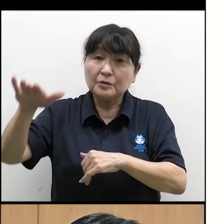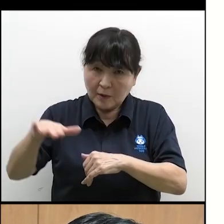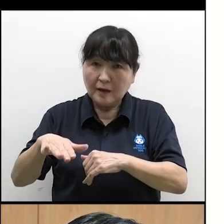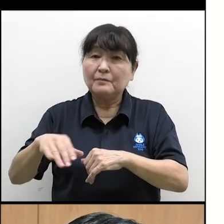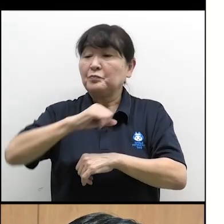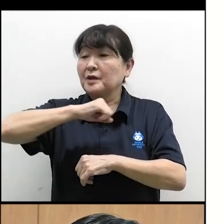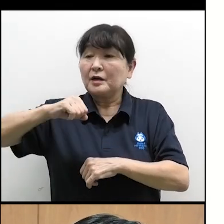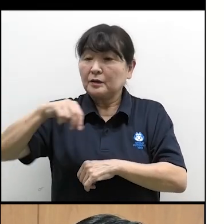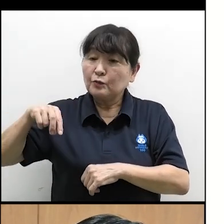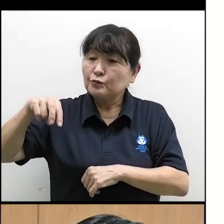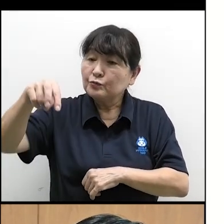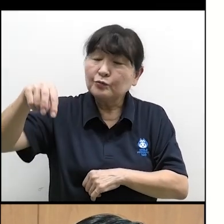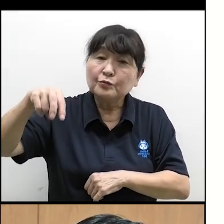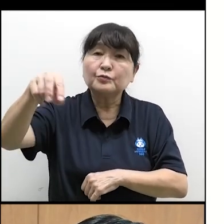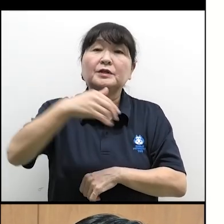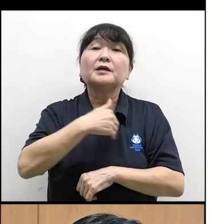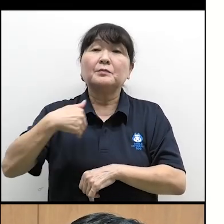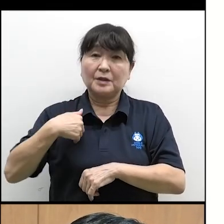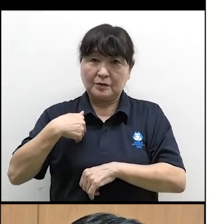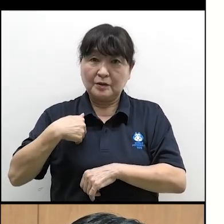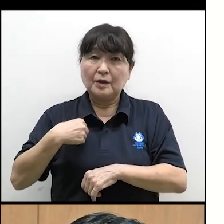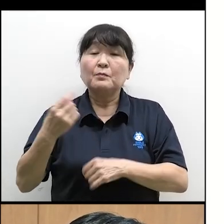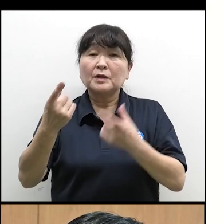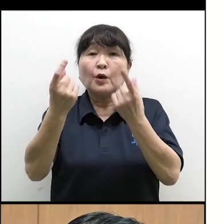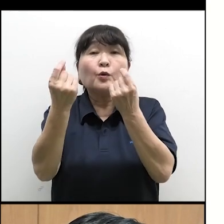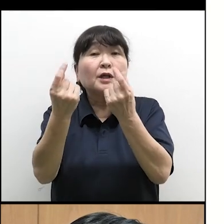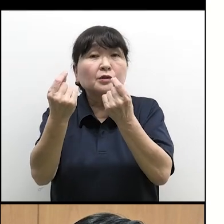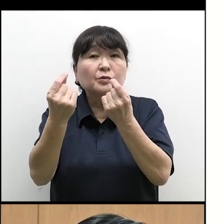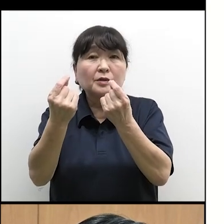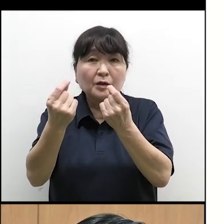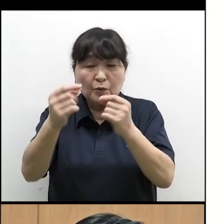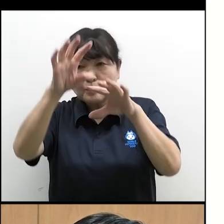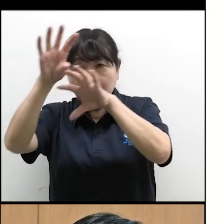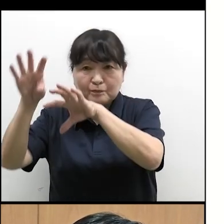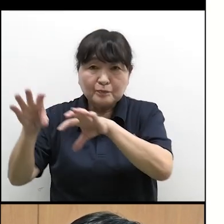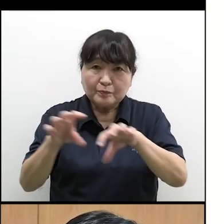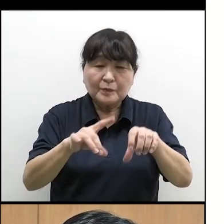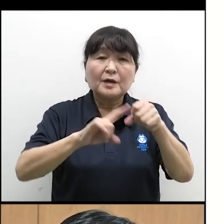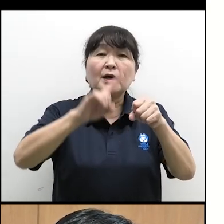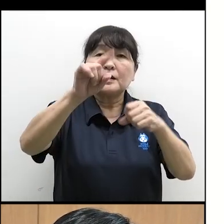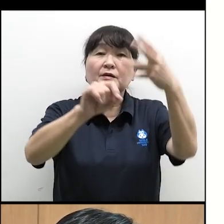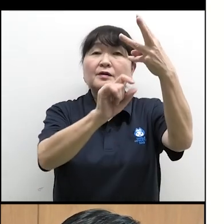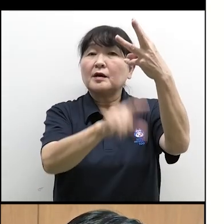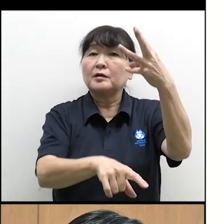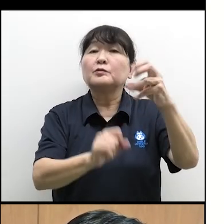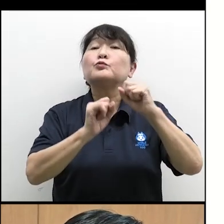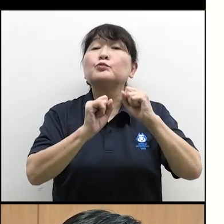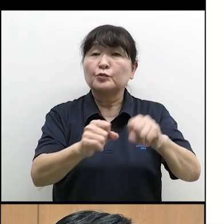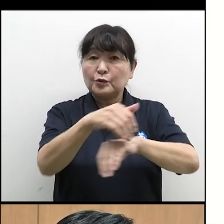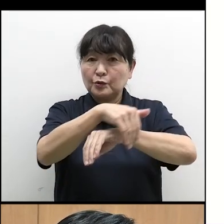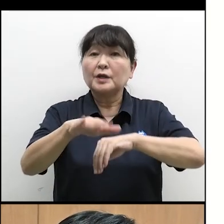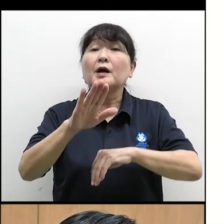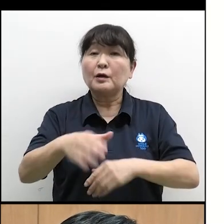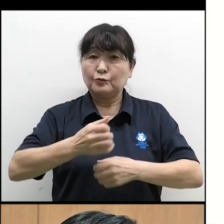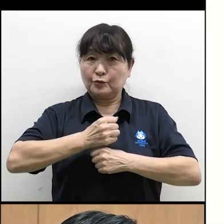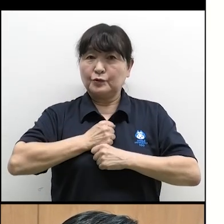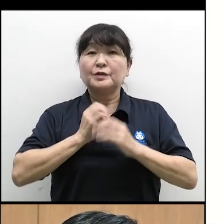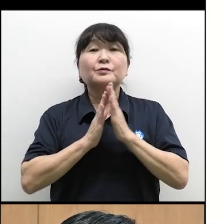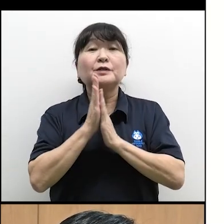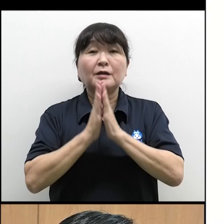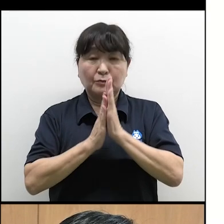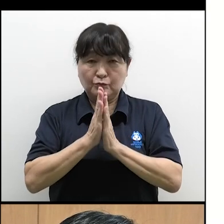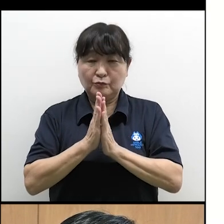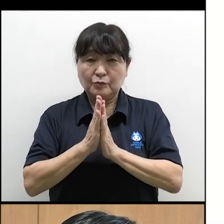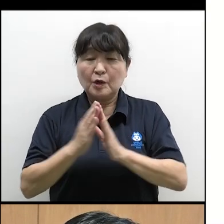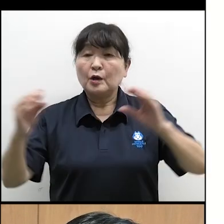ます。また同様の交通規制を来年3月にも1ヶ月程度予定しておりますのでご注意ください。この通行止めに伴